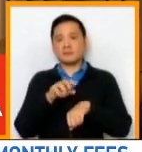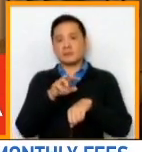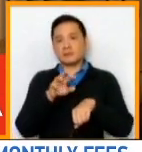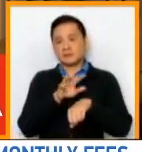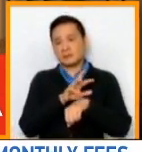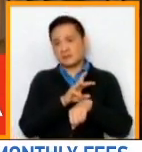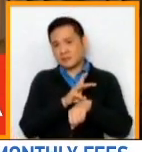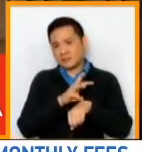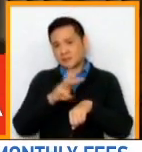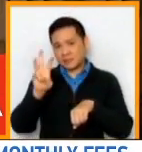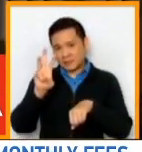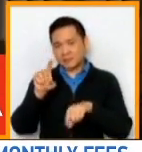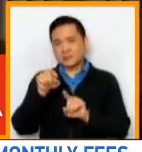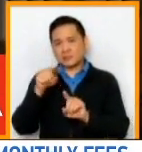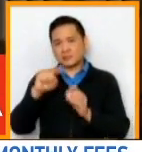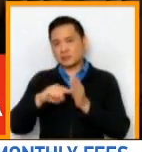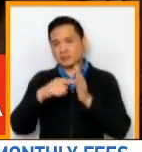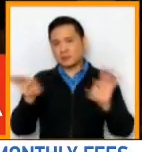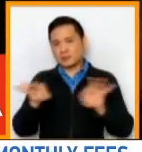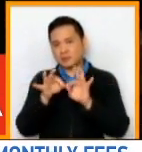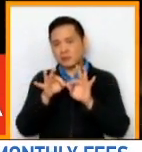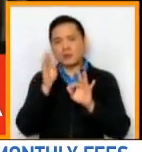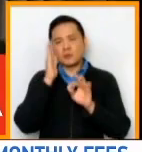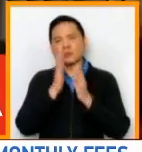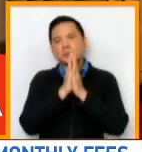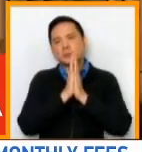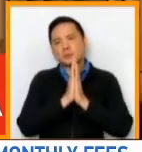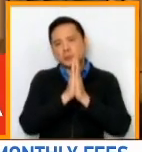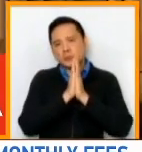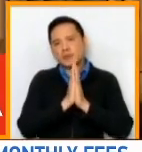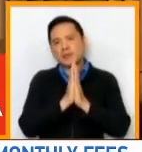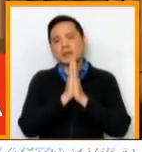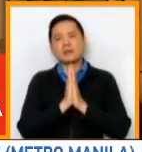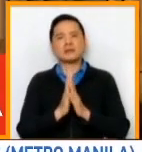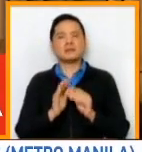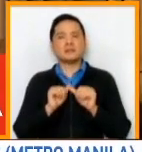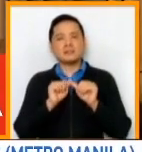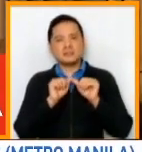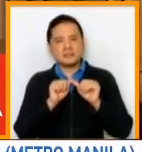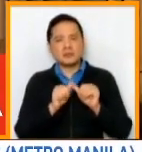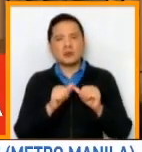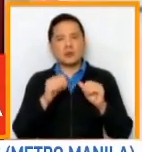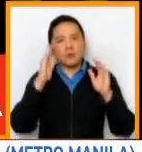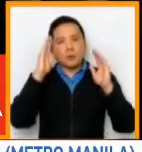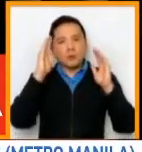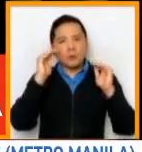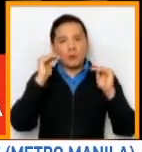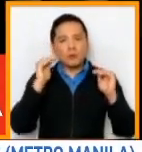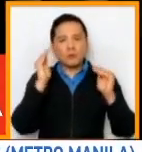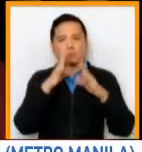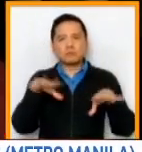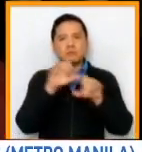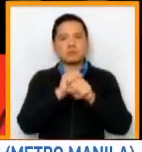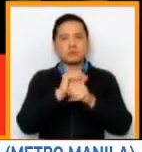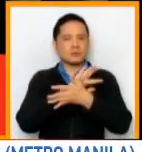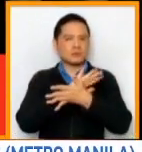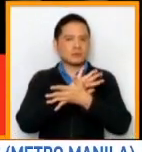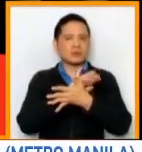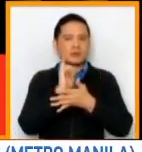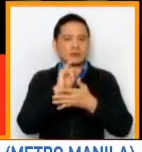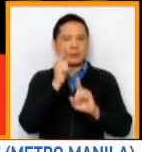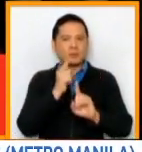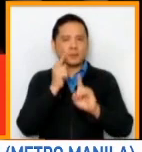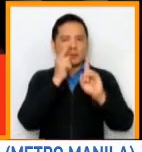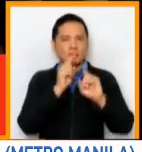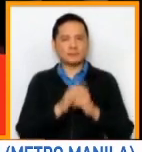dasal ng mga deboto ang biyaya at sana raw ay matapos na ang pandemya. Ang hinihiling na lang natin